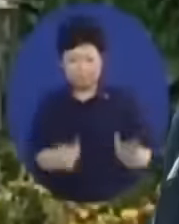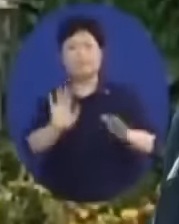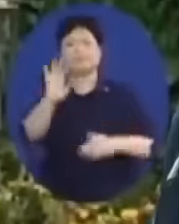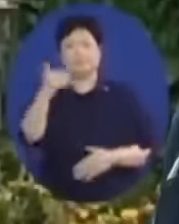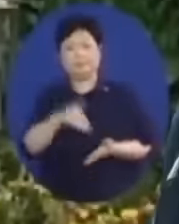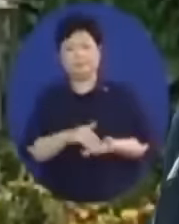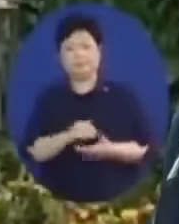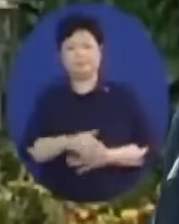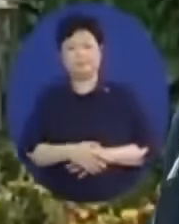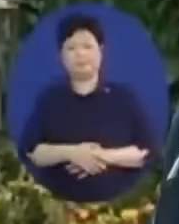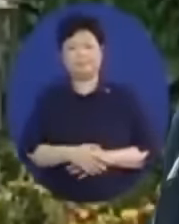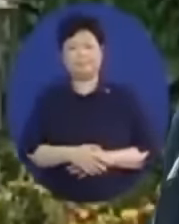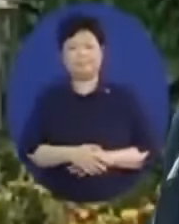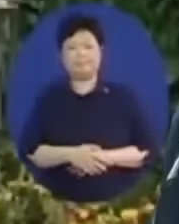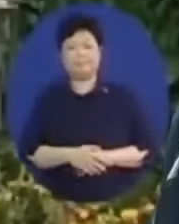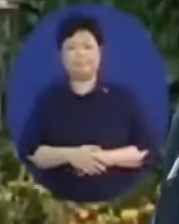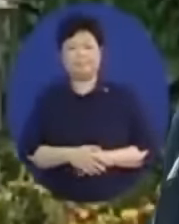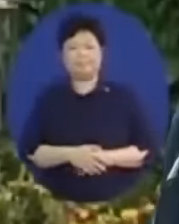것입니다.